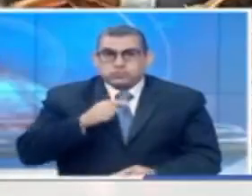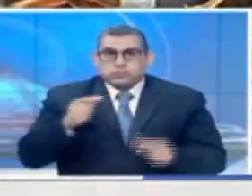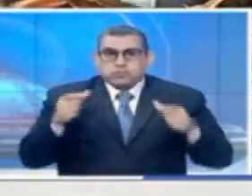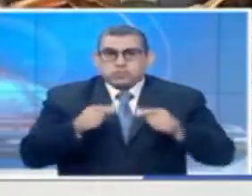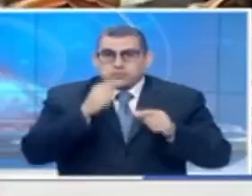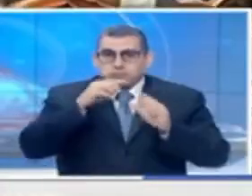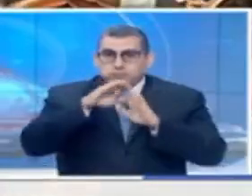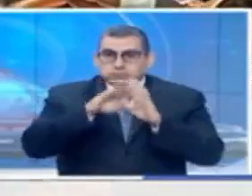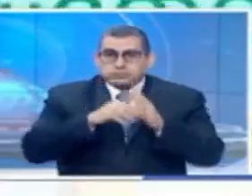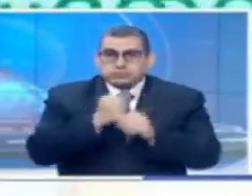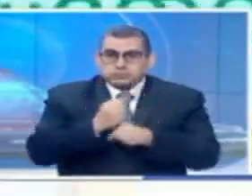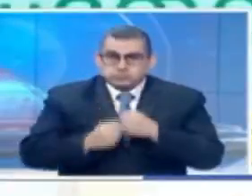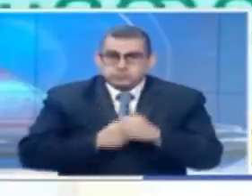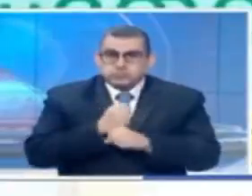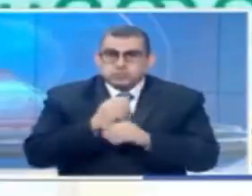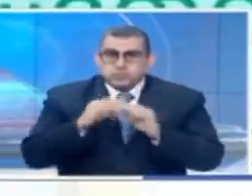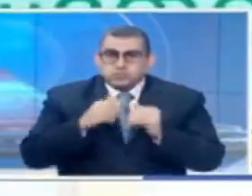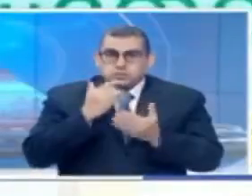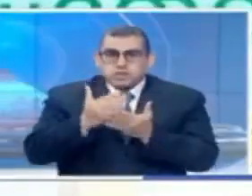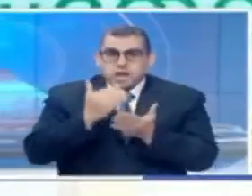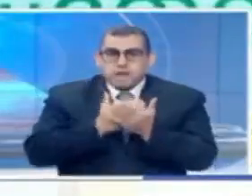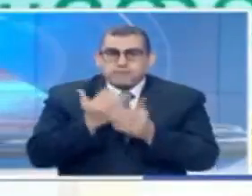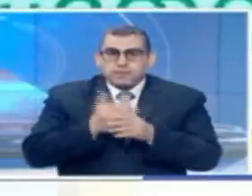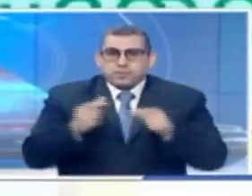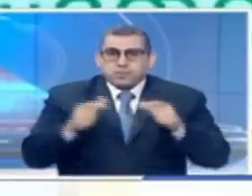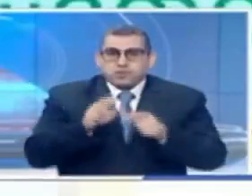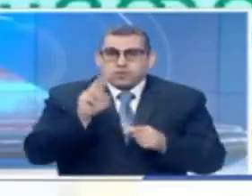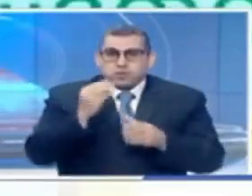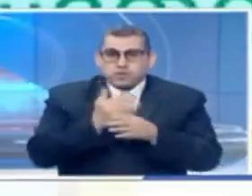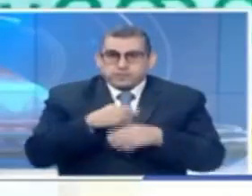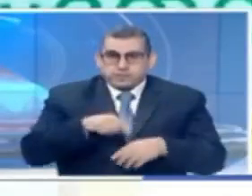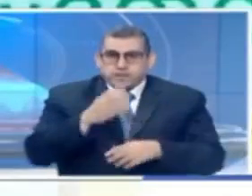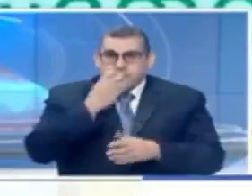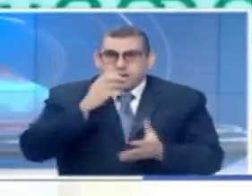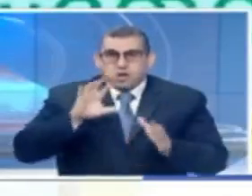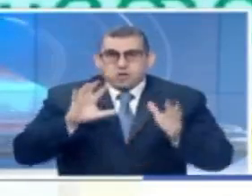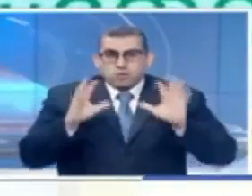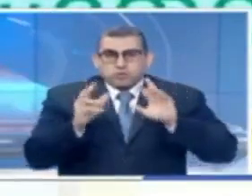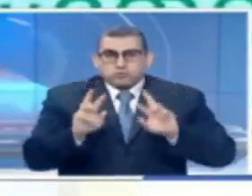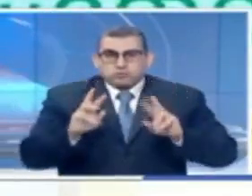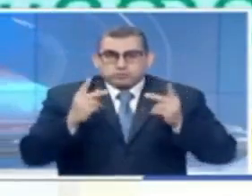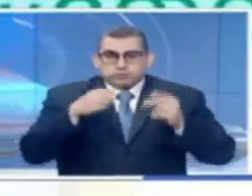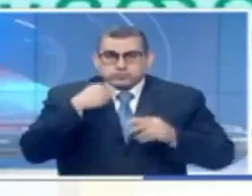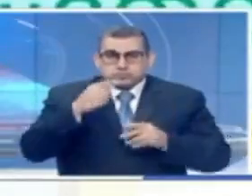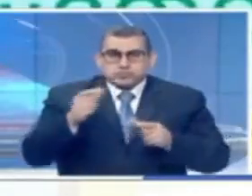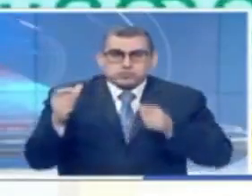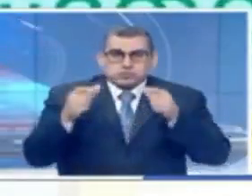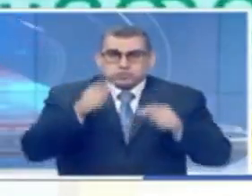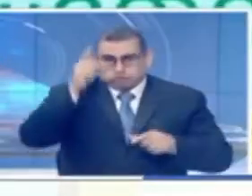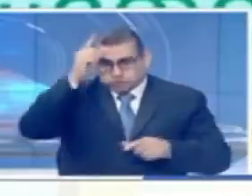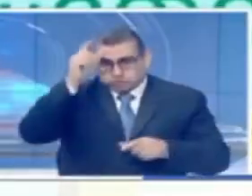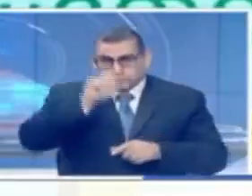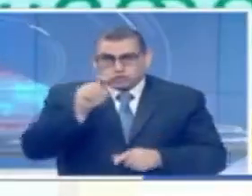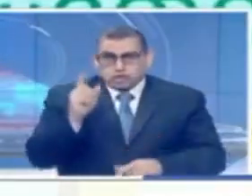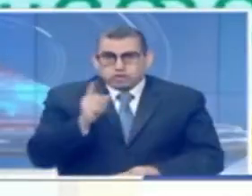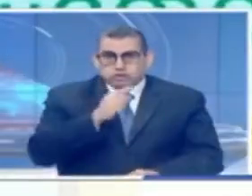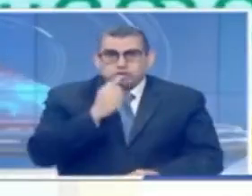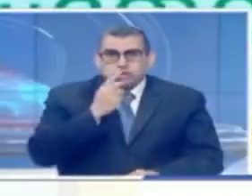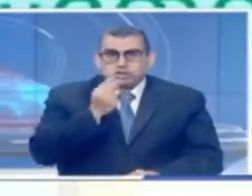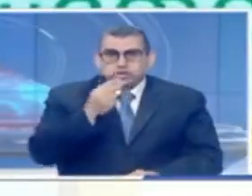إطار الجهود المصرية للتحضير لقمة الأمم المتحدة حول التغيرات المناخية التي تستضيفها مدينة شرم الشيخ في نوفمبر من